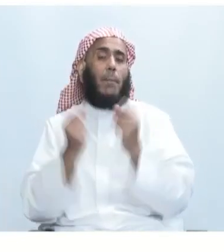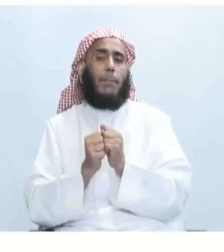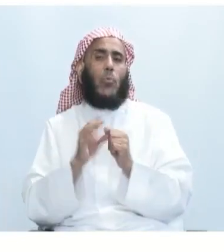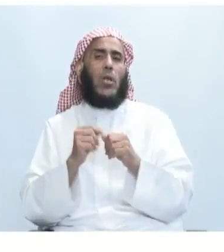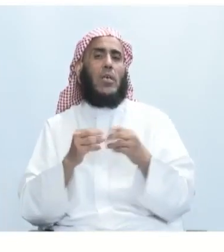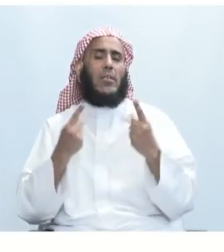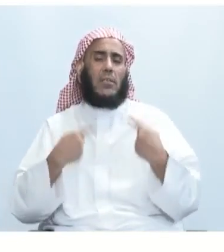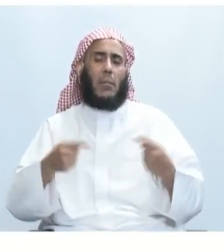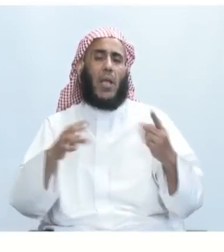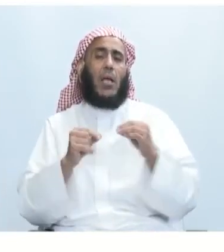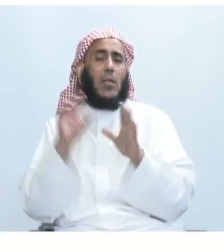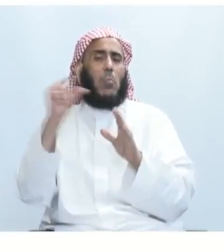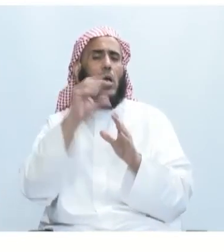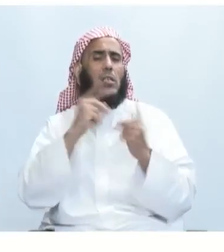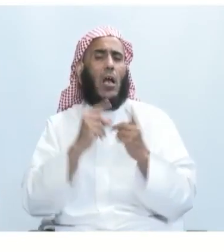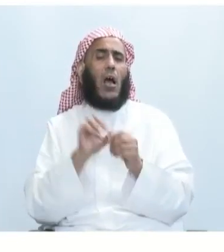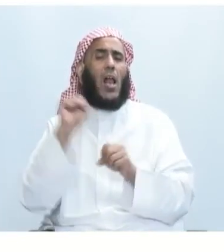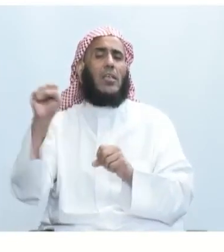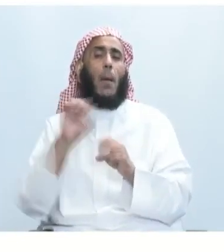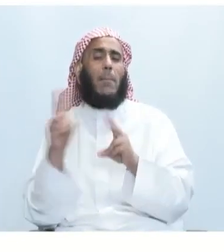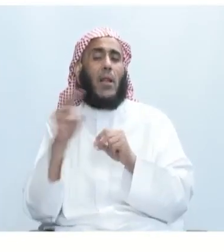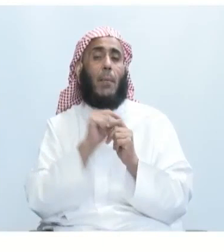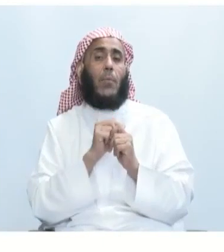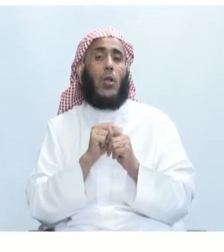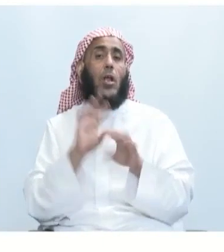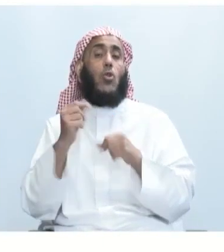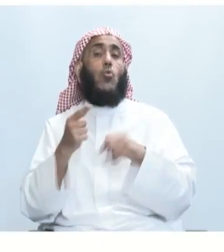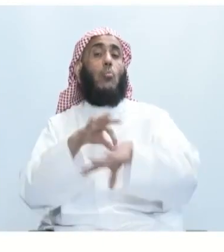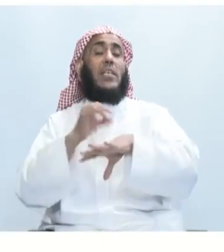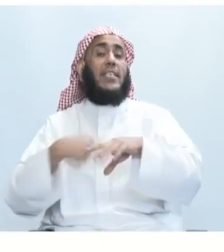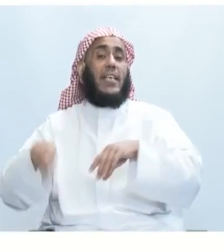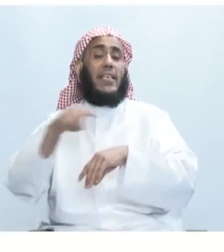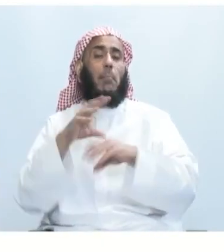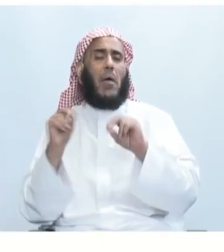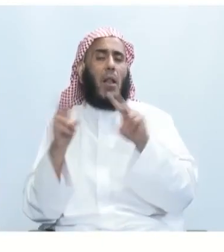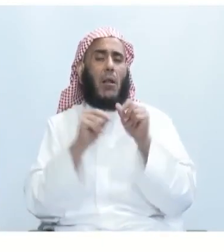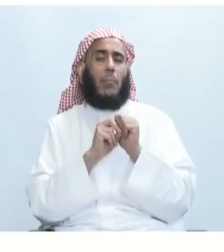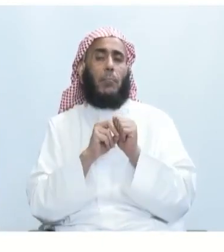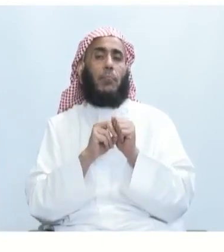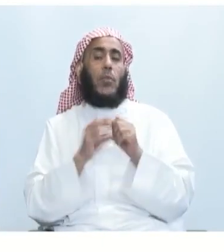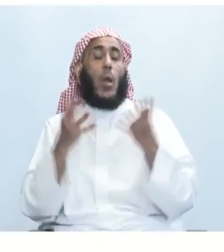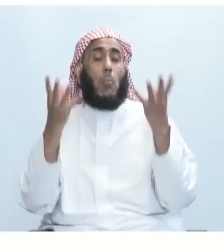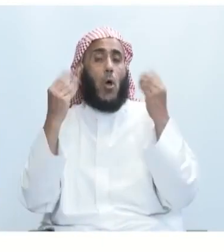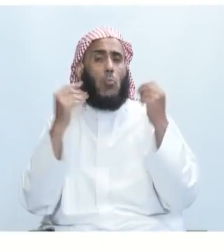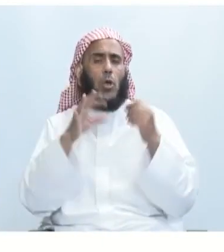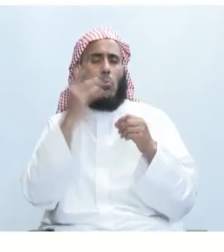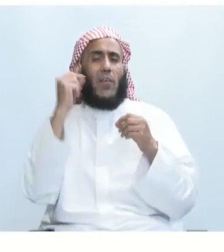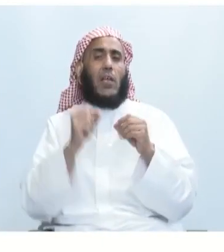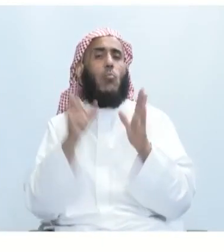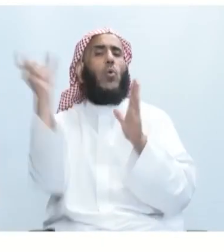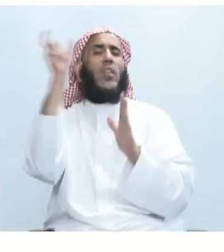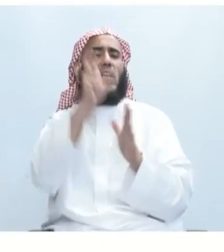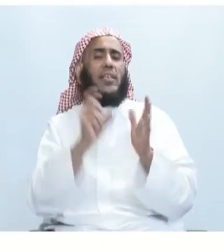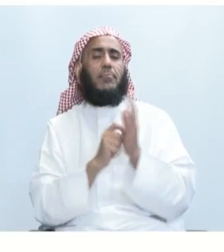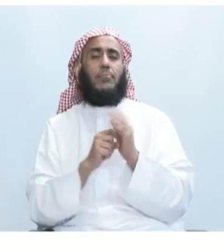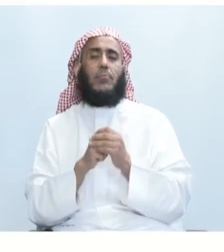طبيعه الماده لكل علم طبيعته الخاصه مثلا العلوم الانسانيه مثلا هي معلومات ومفاهيم ونظريات